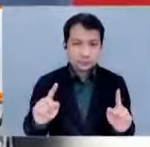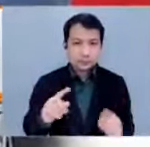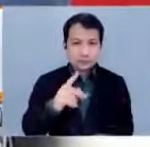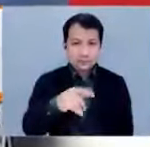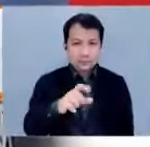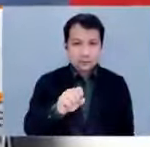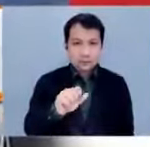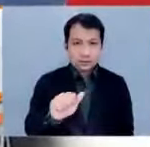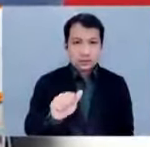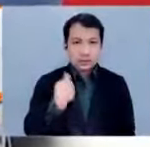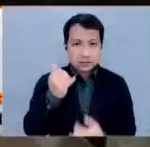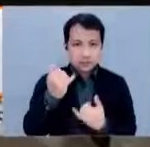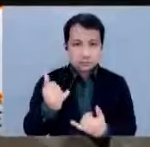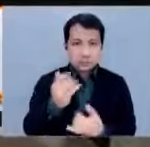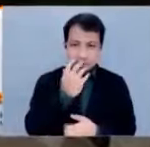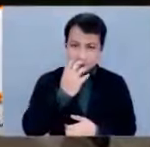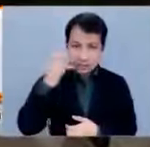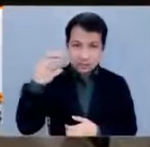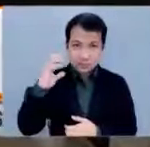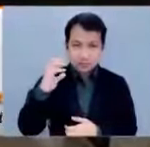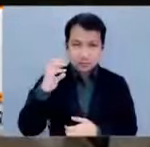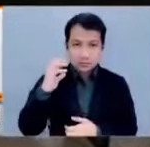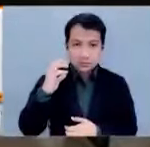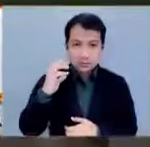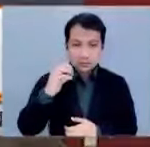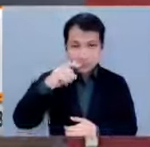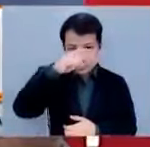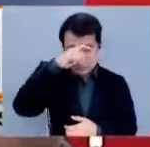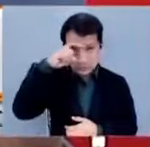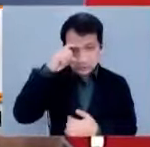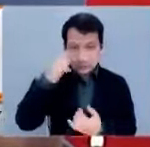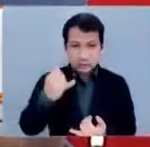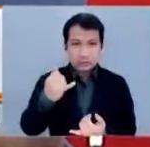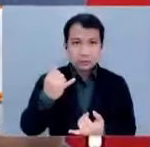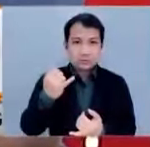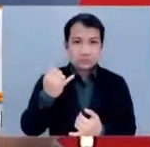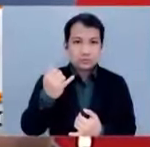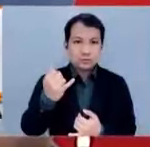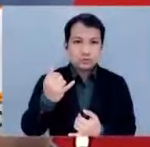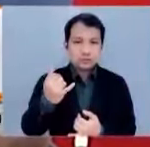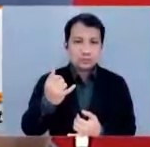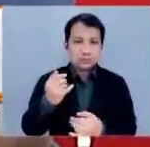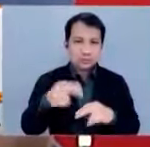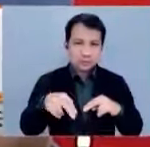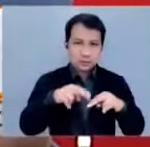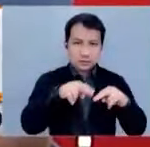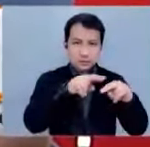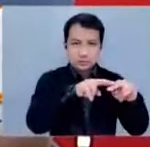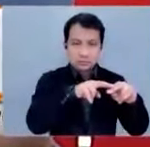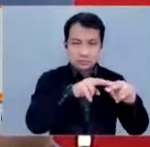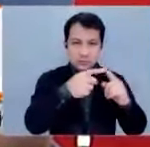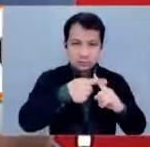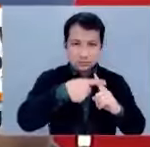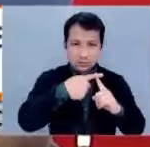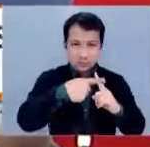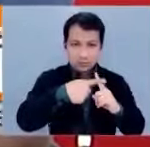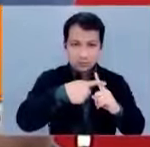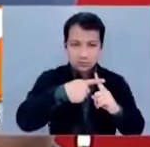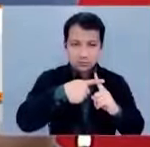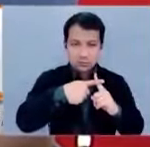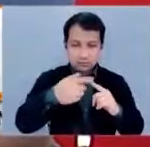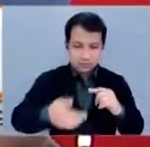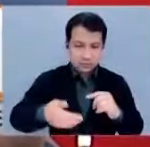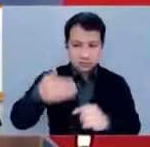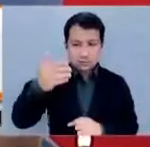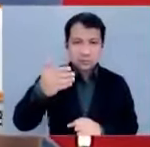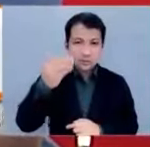ng tag-init o warm at dry season sa bansa. Nag-i-increase na yung mga temperature, gradually increasing na. Isa yan sa